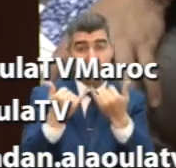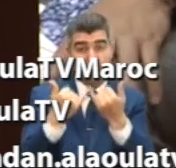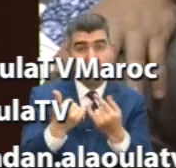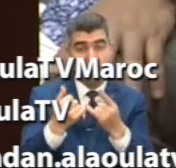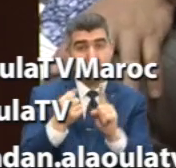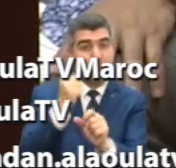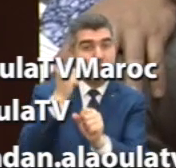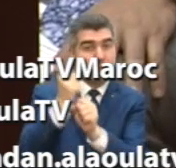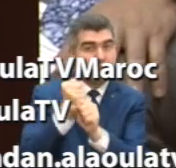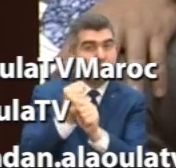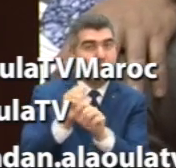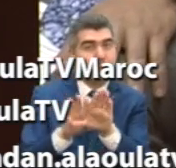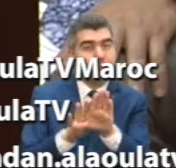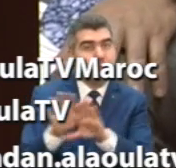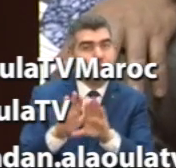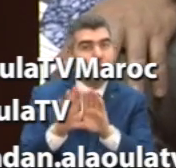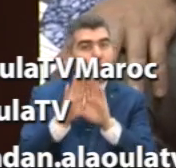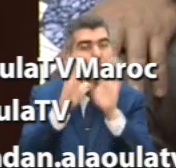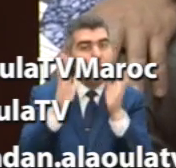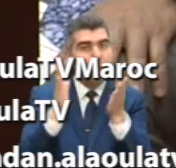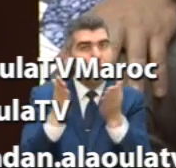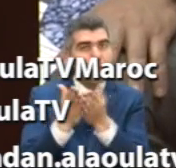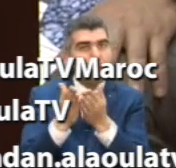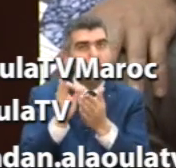واحد التصور شمولي